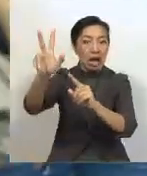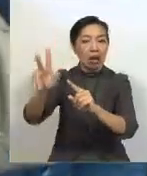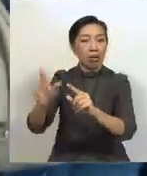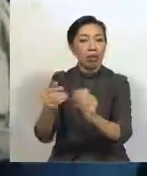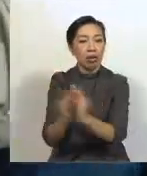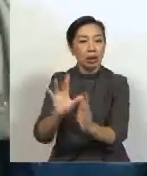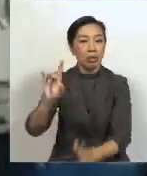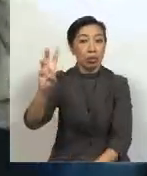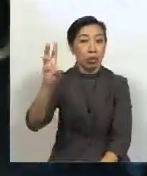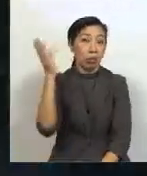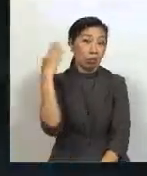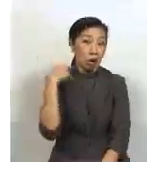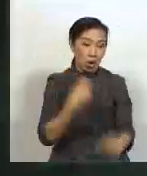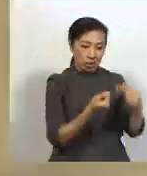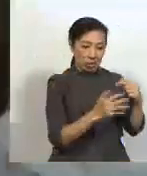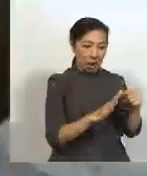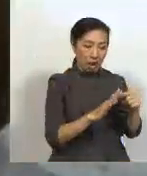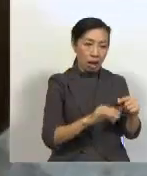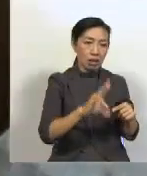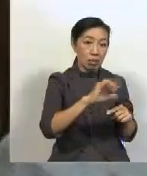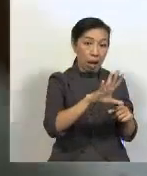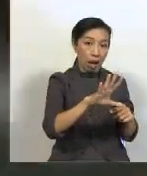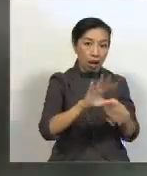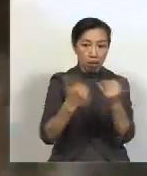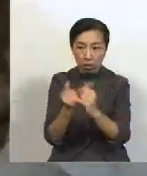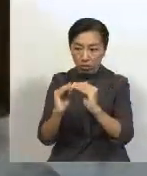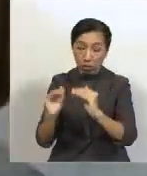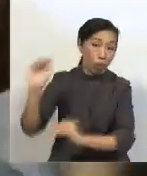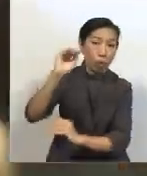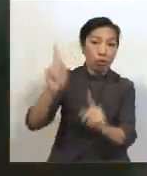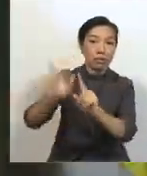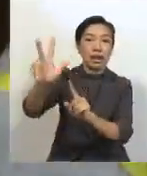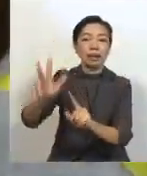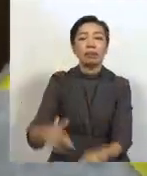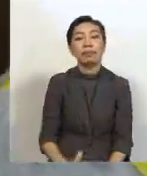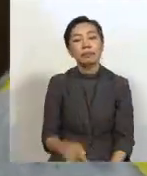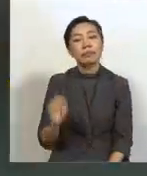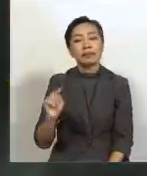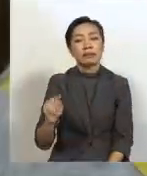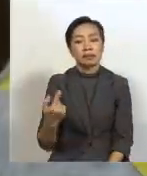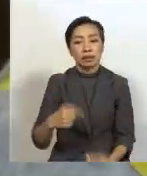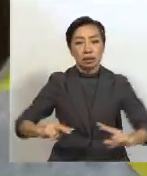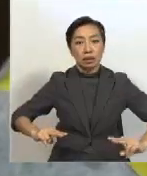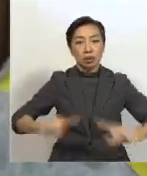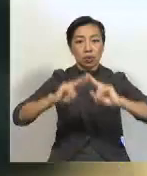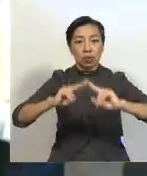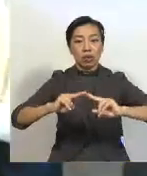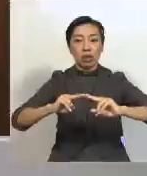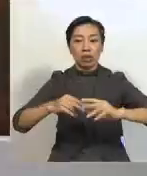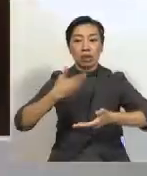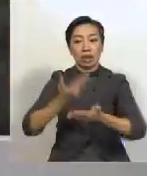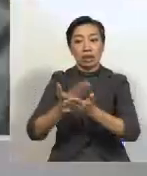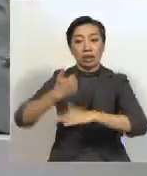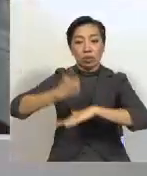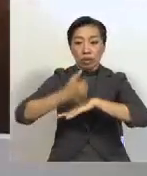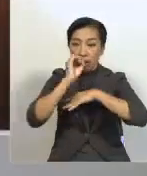ได้86คะแนนจากอันดับที่15ได้75คะแนนในปีที่แล้วค่ะเรื่องนี้นายอุตมะสาวนายนรัฐมนตรีว่าการกระทรวงการค